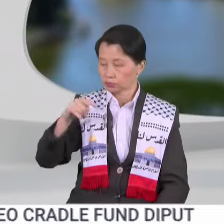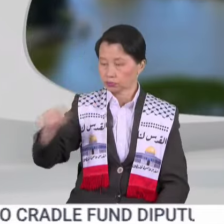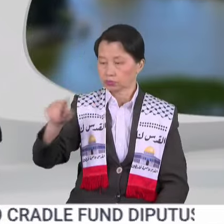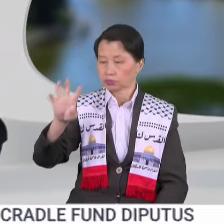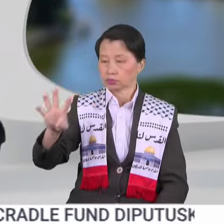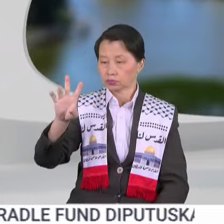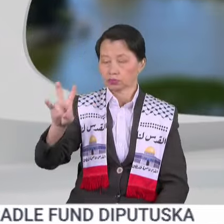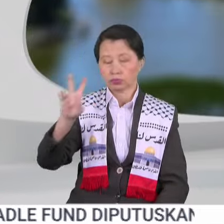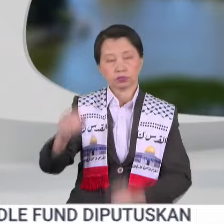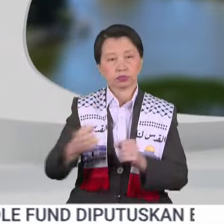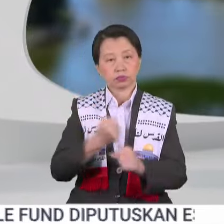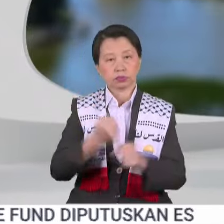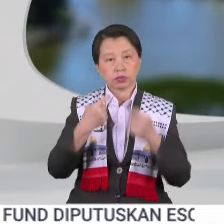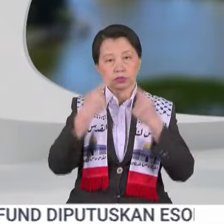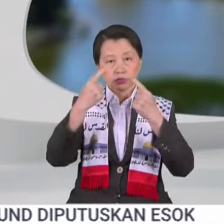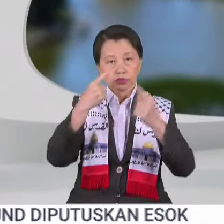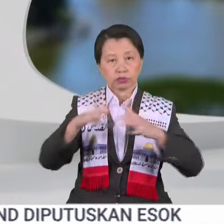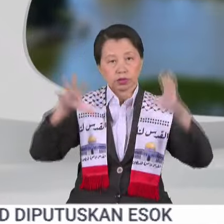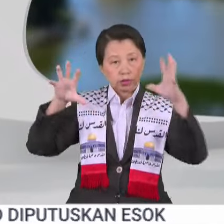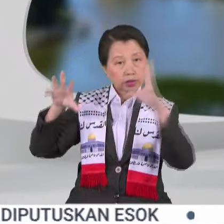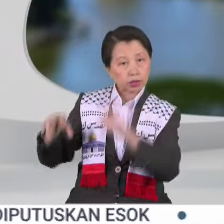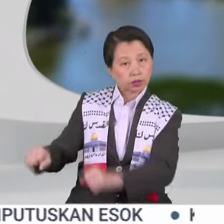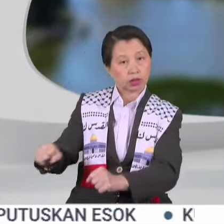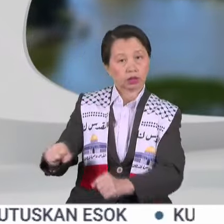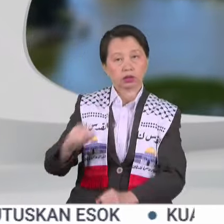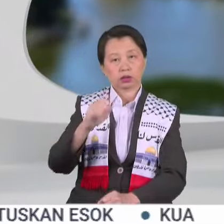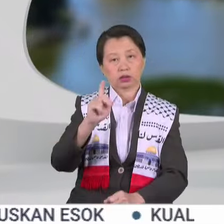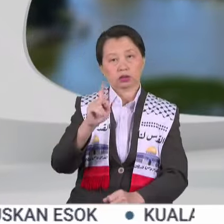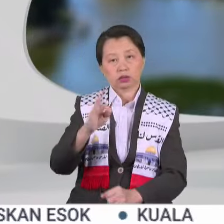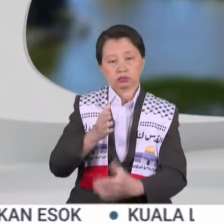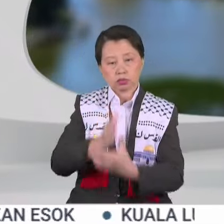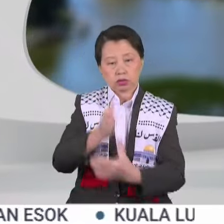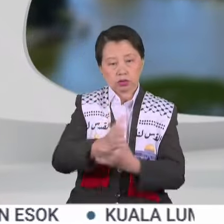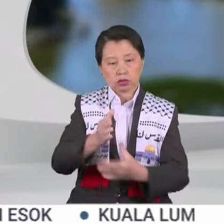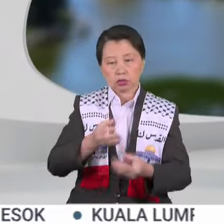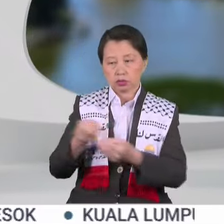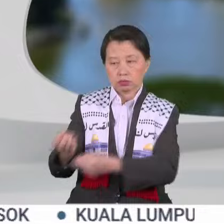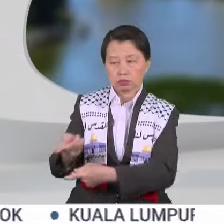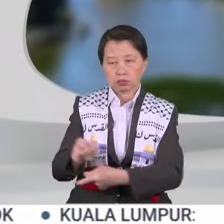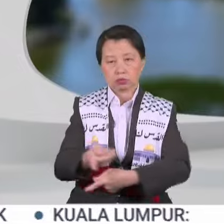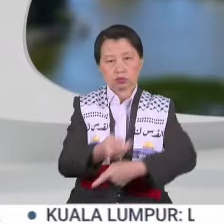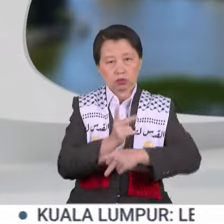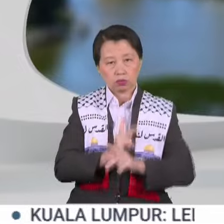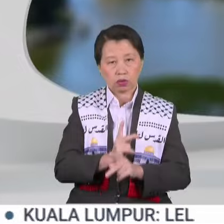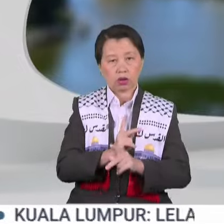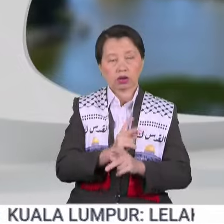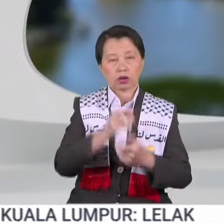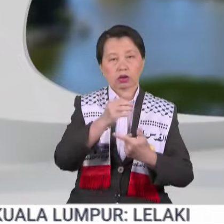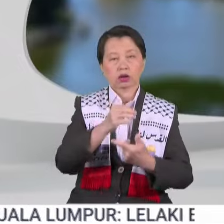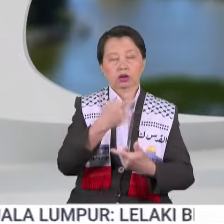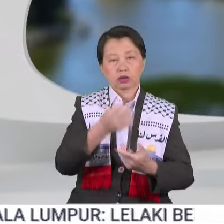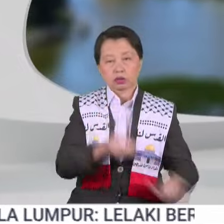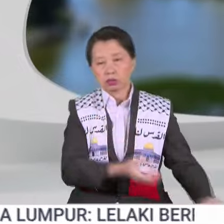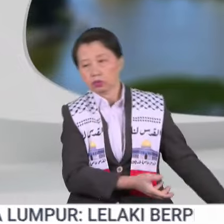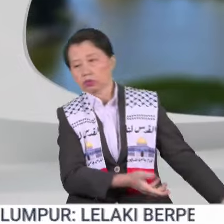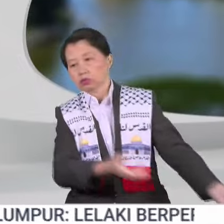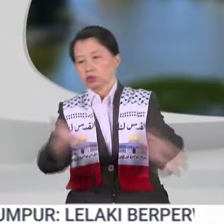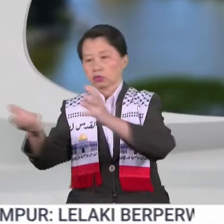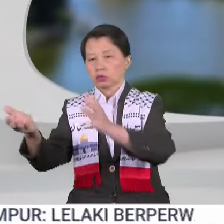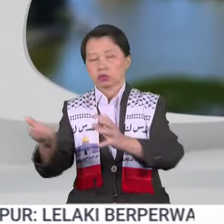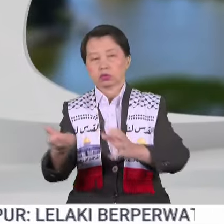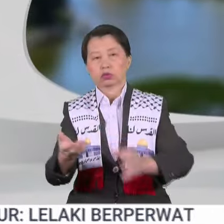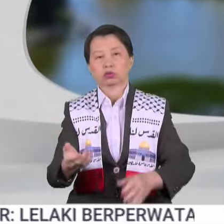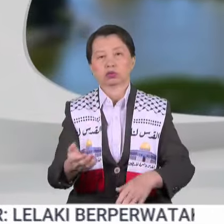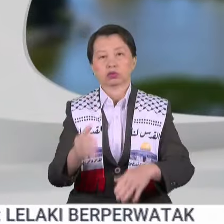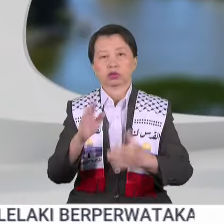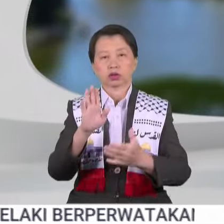hingga 47 tahun berjaya ditahan berhubung kes gangguan pemberi pinjam wang atau ahlong menyimbah cat di kediaman